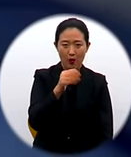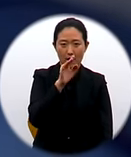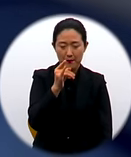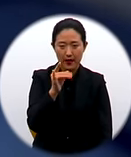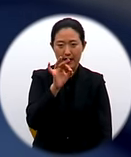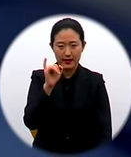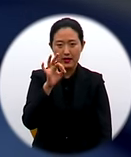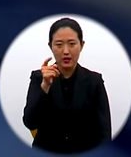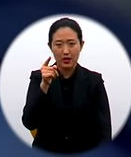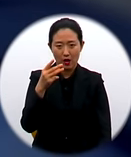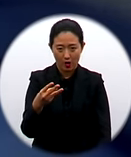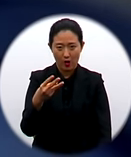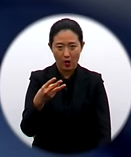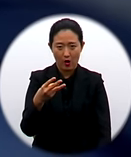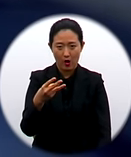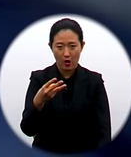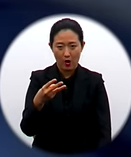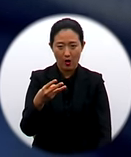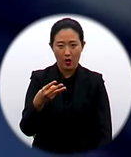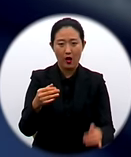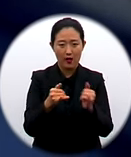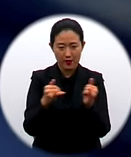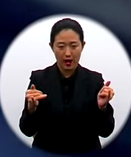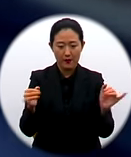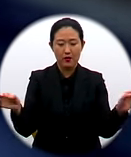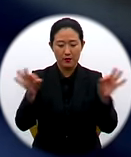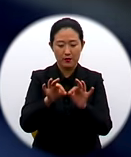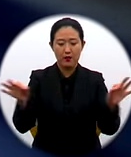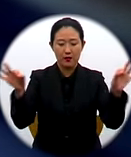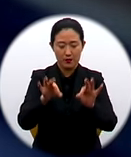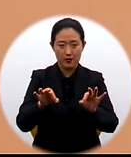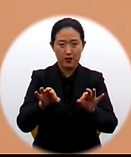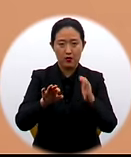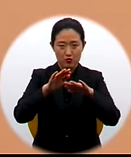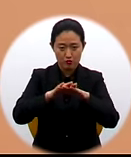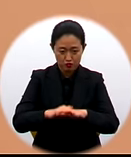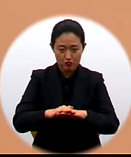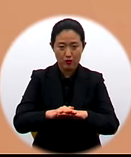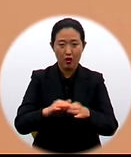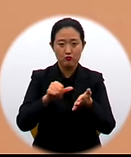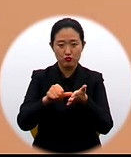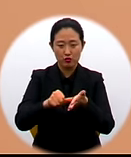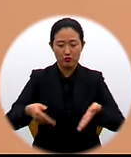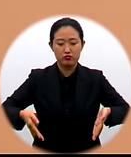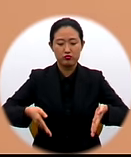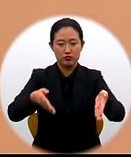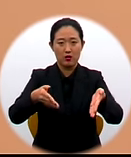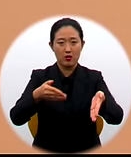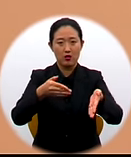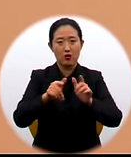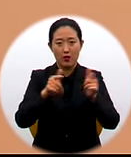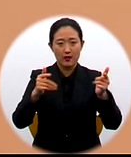전기로 컨베이어 벨트가 돌아가고 사람이 그 자리에서 계속 동일한 일만 할 수 있게 되는 거죠. 여러 가지를 배우지 않아도 되기 때문에